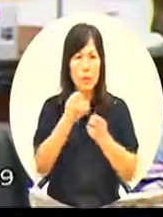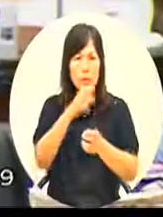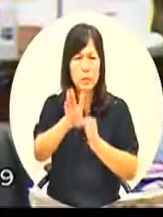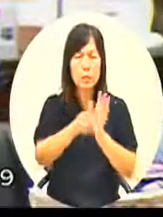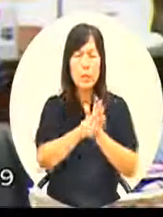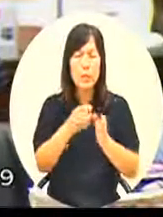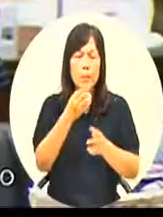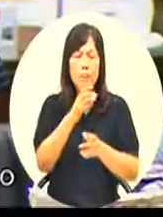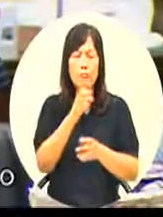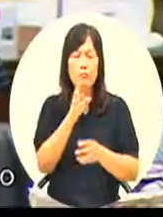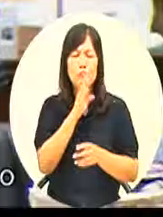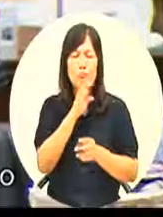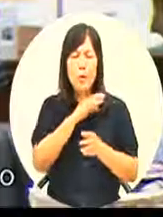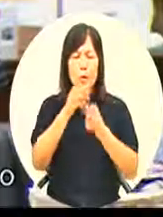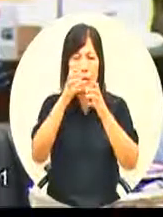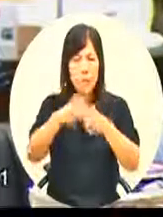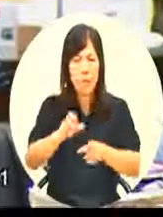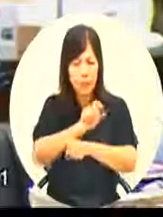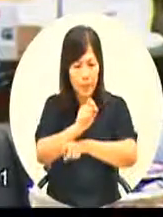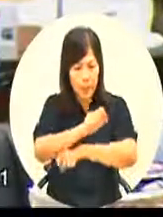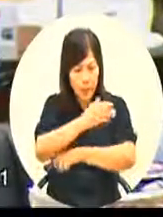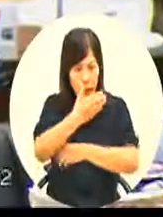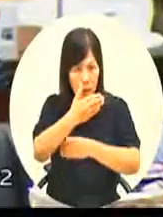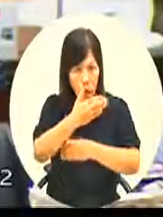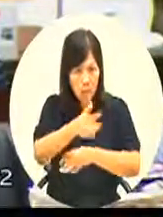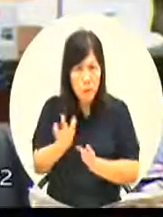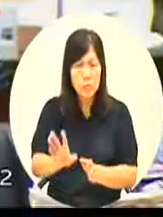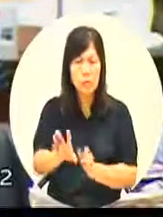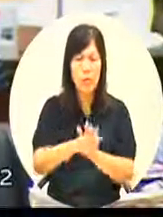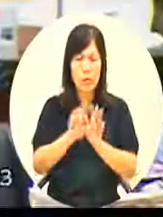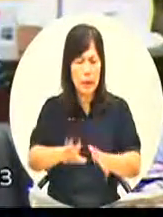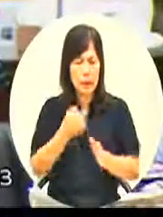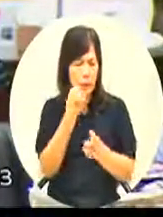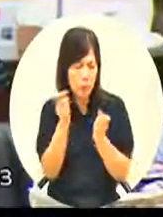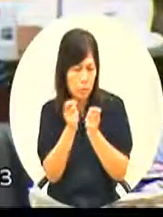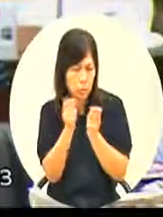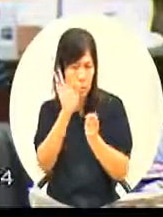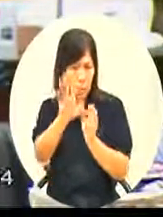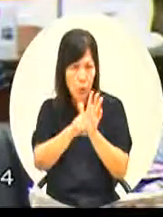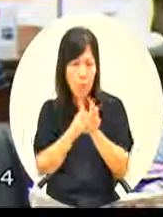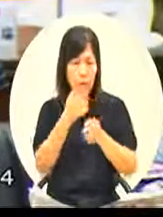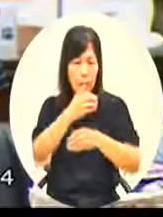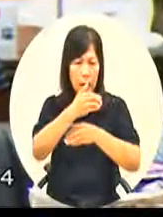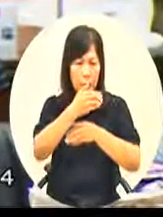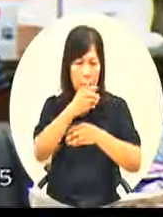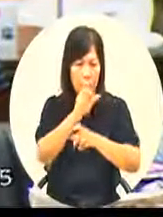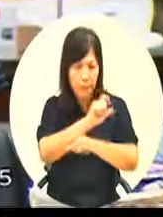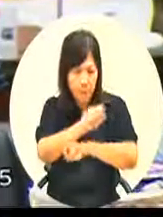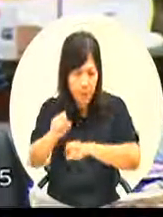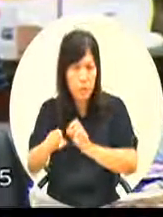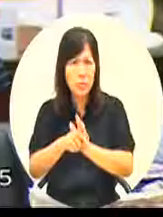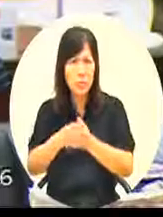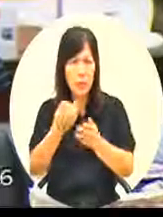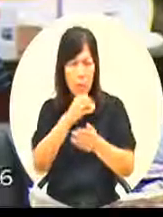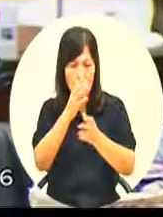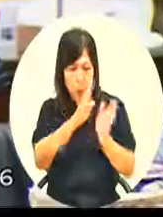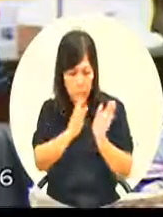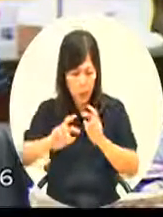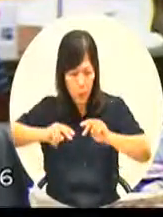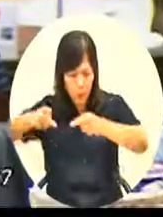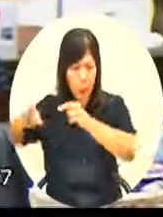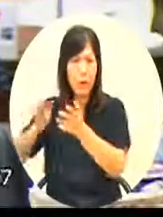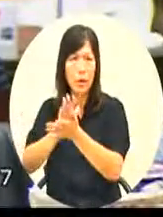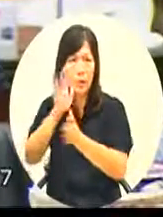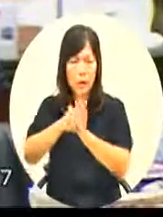厅舍，是不是可以我们利用既有的厅舍，然后加以处理一下，就可以